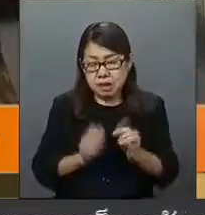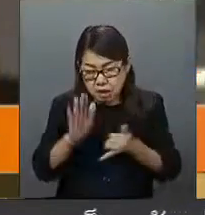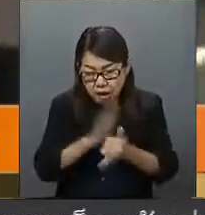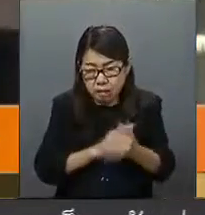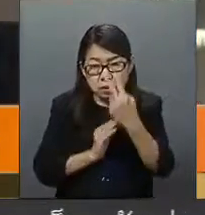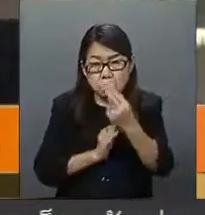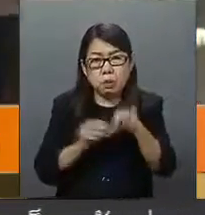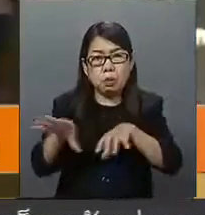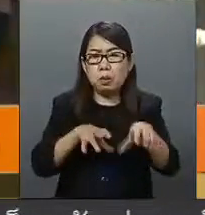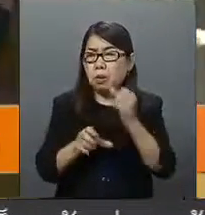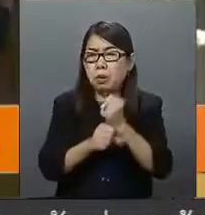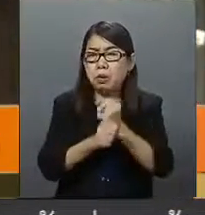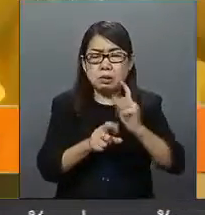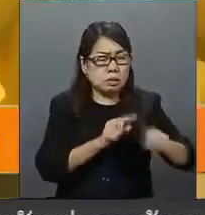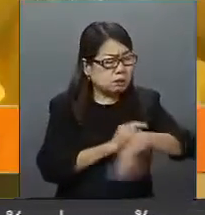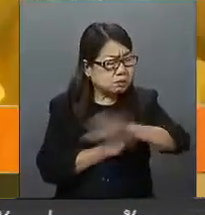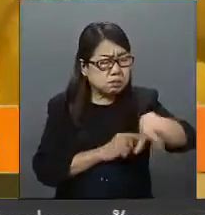ปะที่เกี่ยวข้องกับไอศกรีม